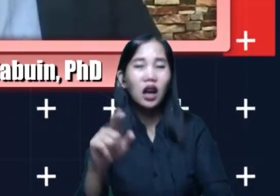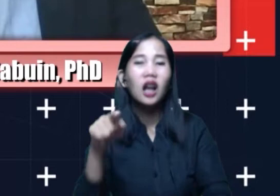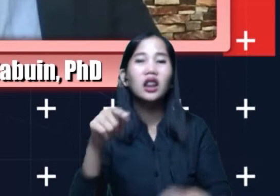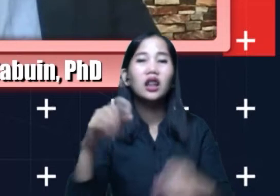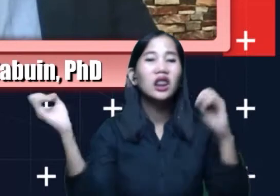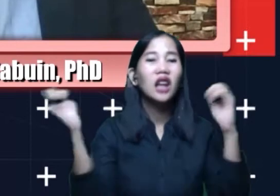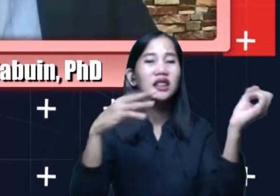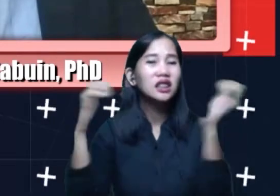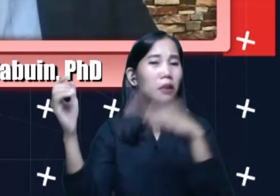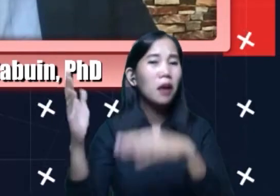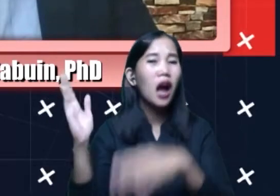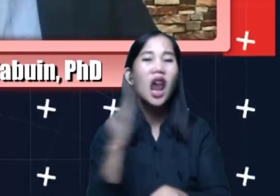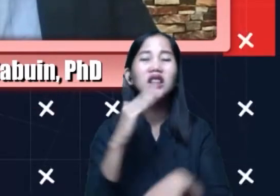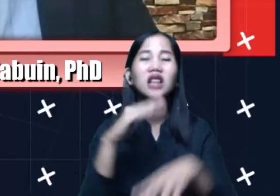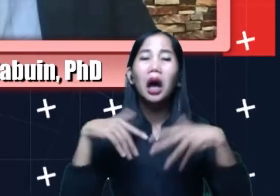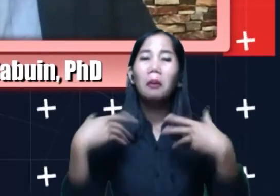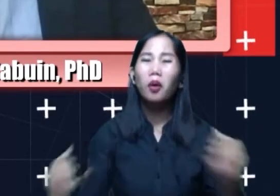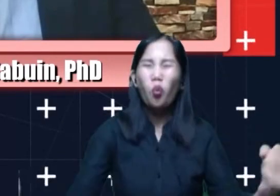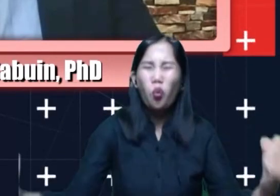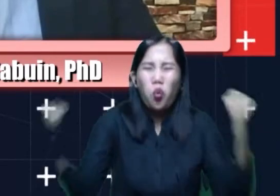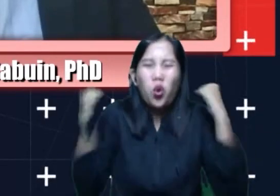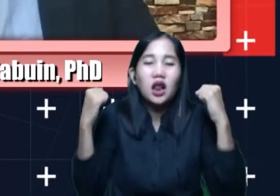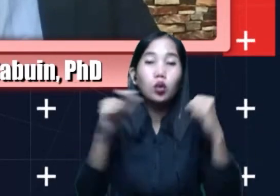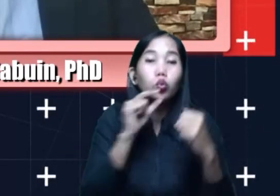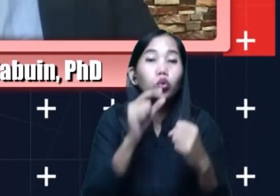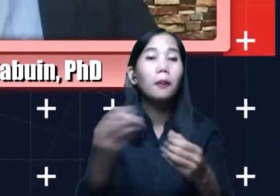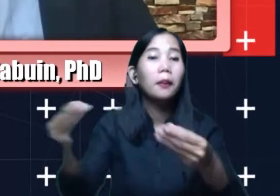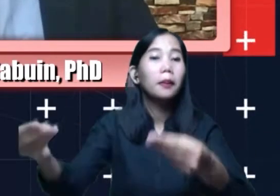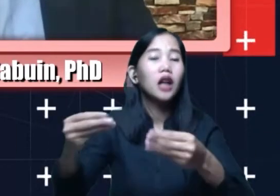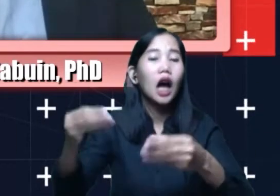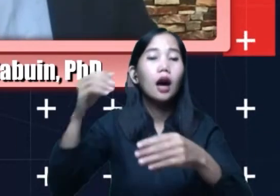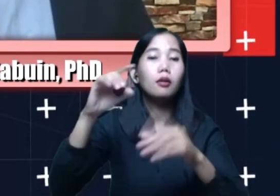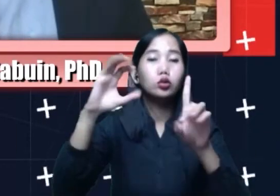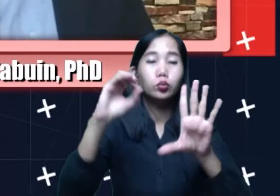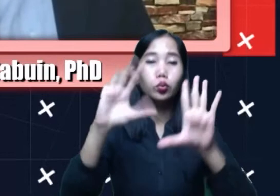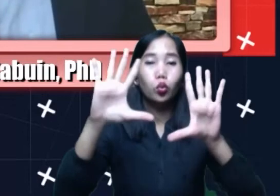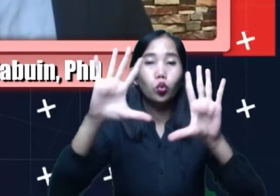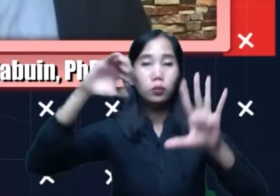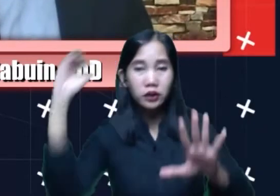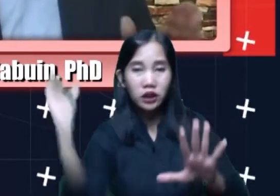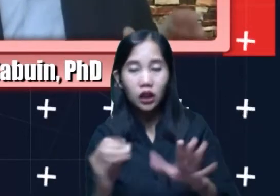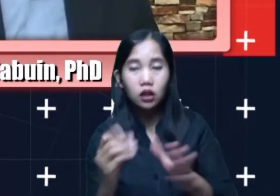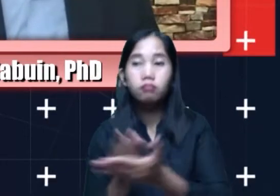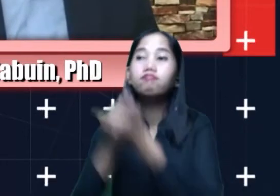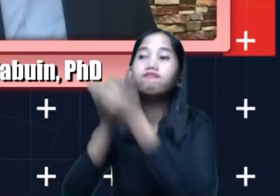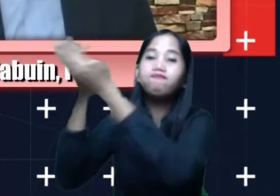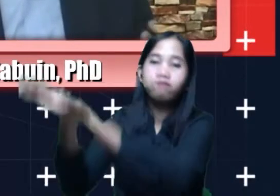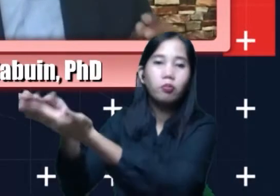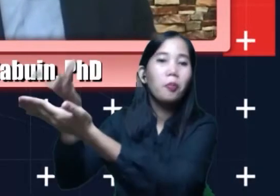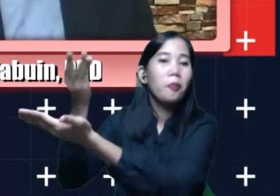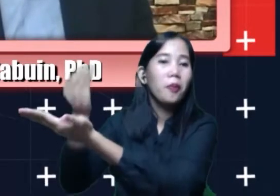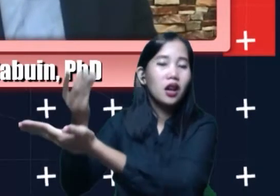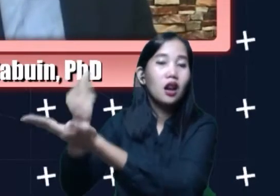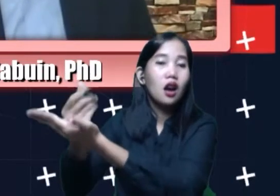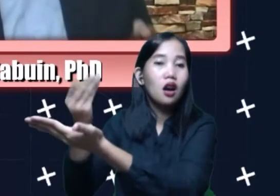diserahkan melalui gereja? Terima kasih, silakan pendeta. Baiklah, terima kasih banyak. Dari pertanyaan ini